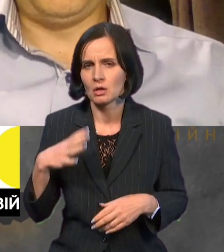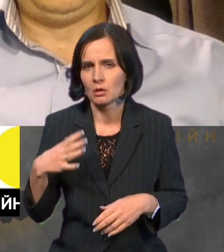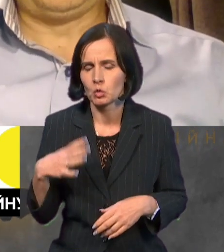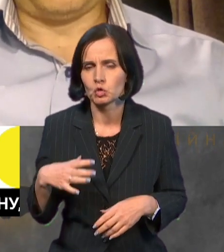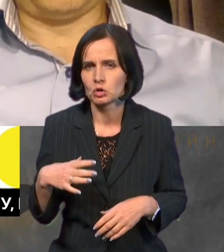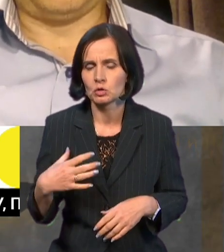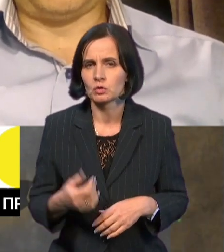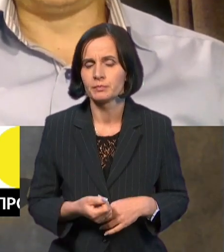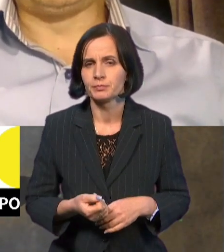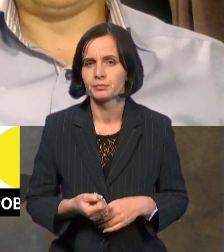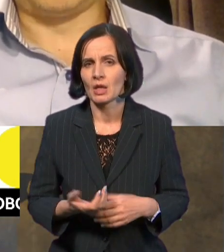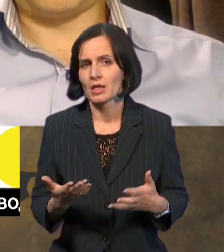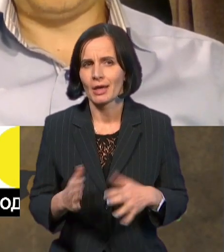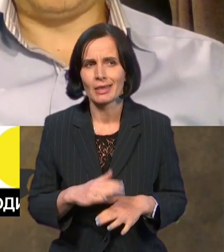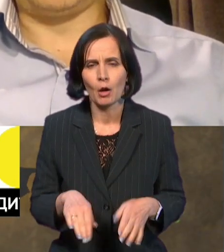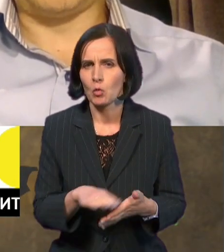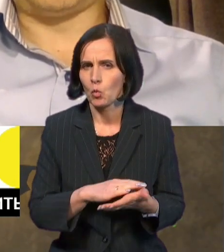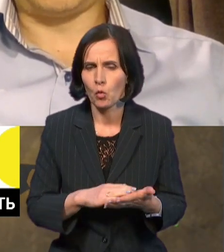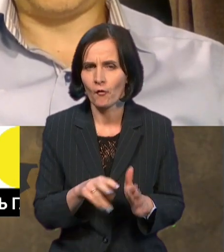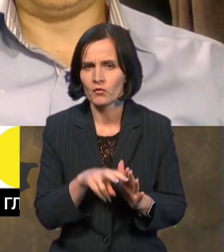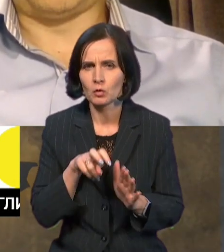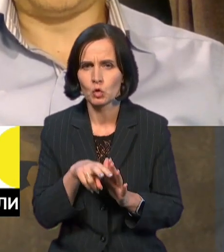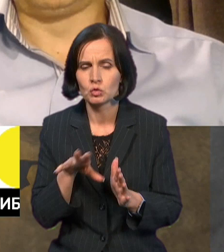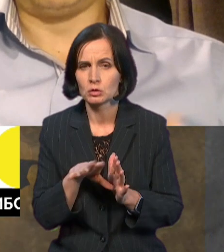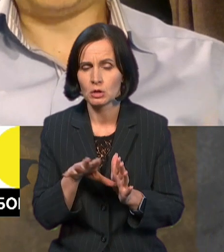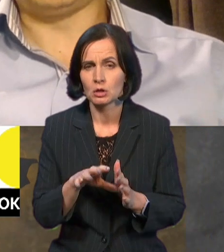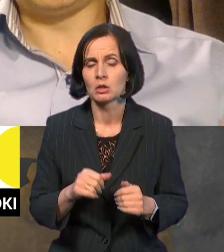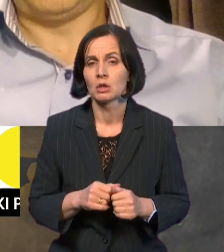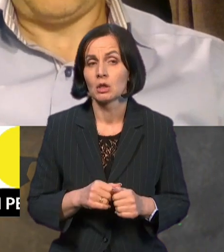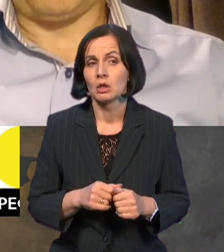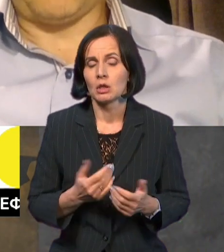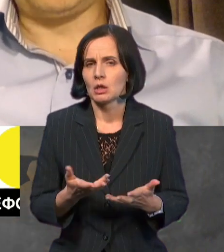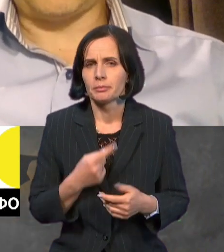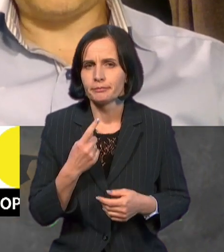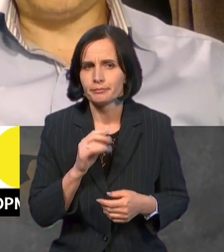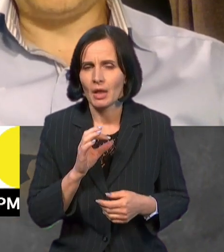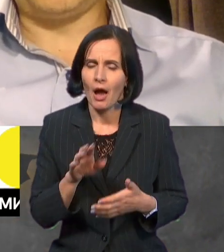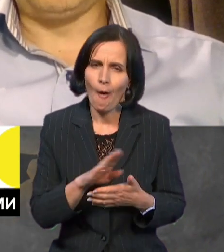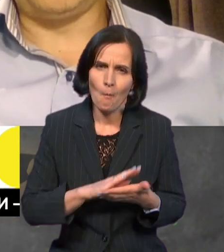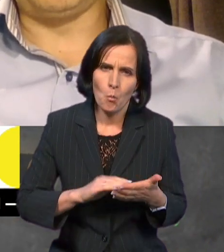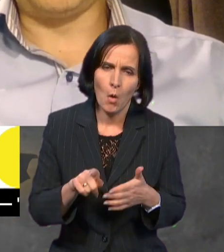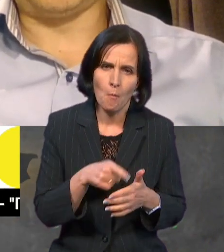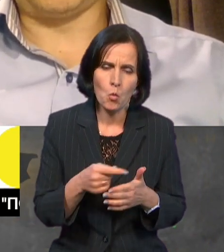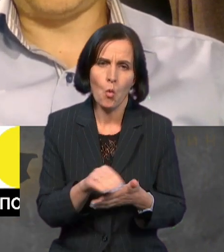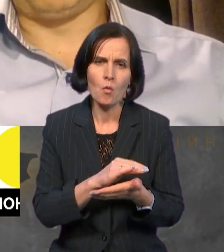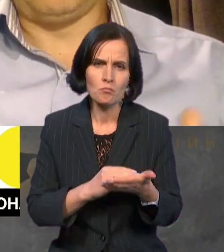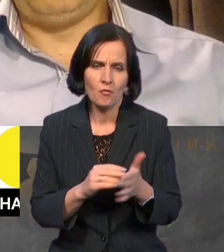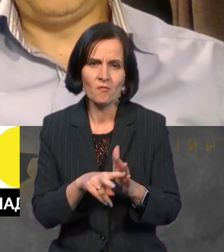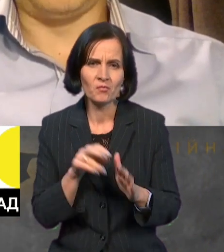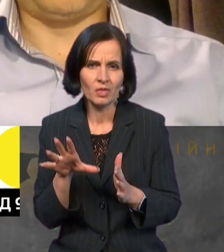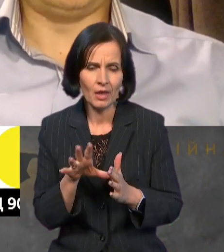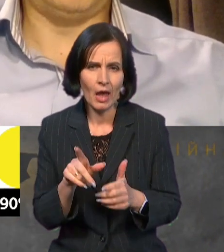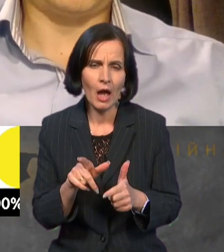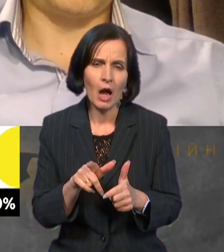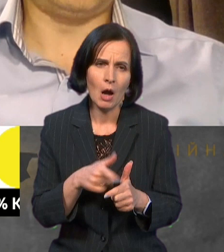так, якщо не повторення відключення електроенергії, то, ну, мається на увазі або повторення тих відключень електроенергії, або